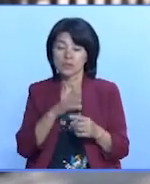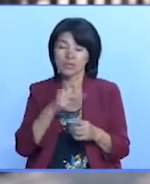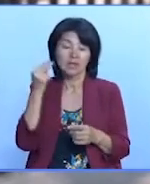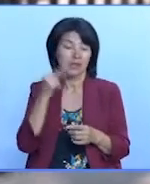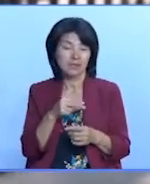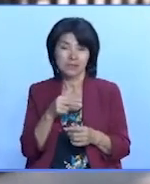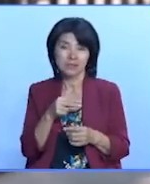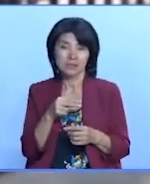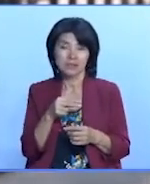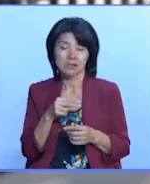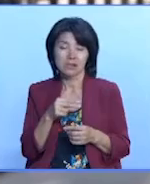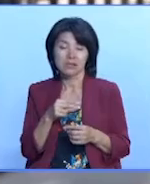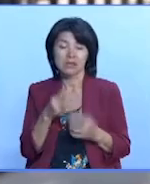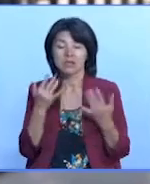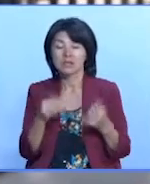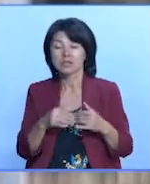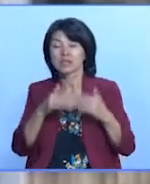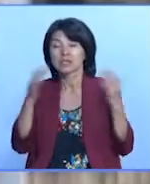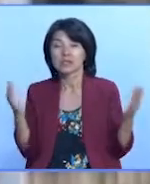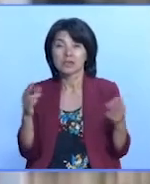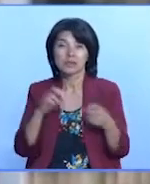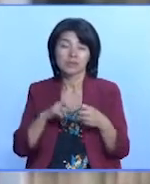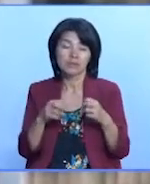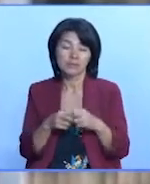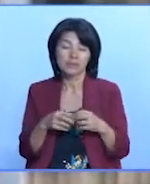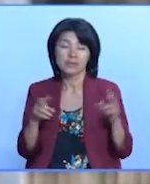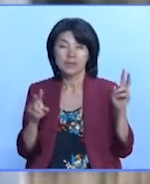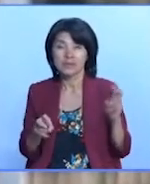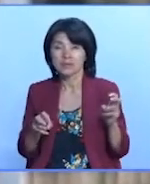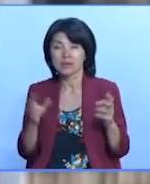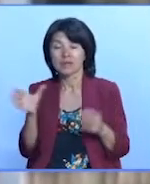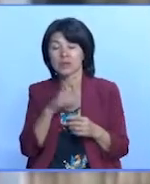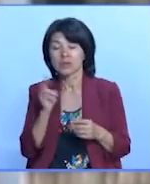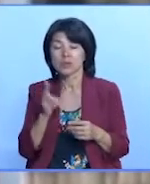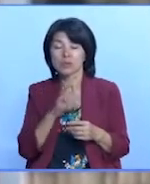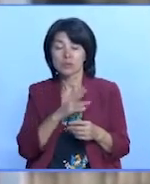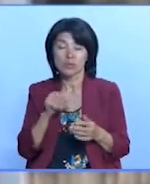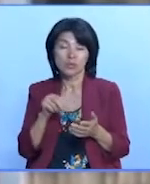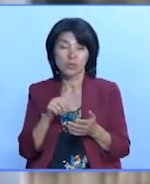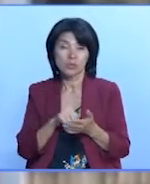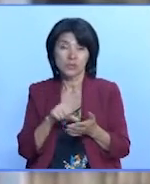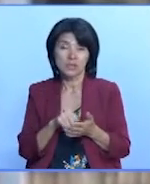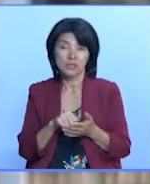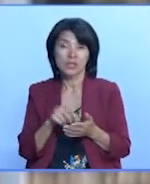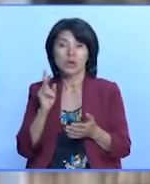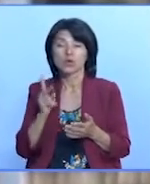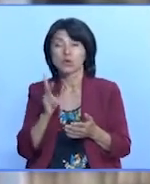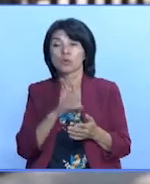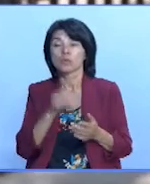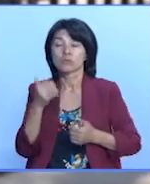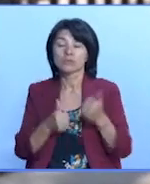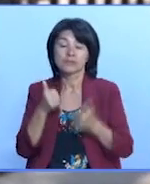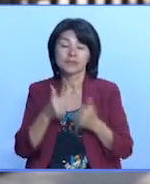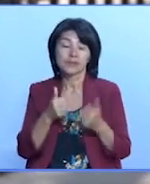качественно, раскрыли проблематику, тематику. Все участники, кто принимал в данном конкурсе, видеоролики